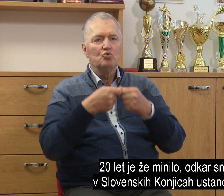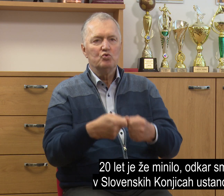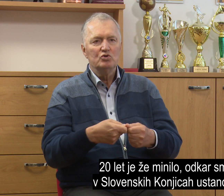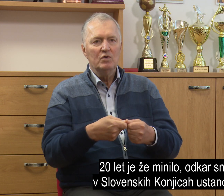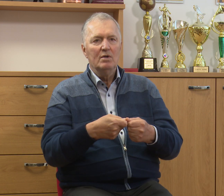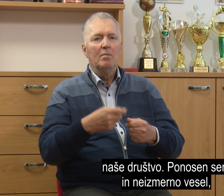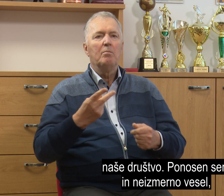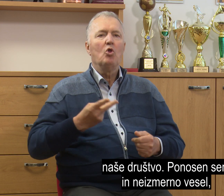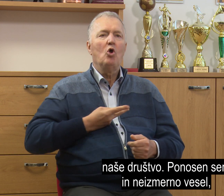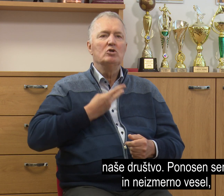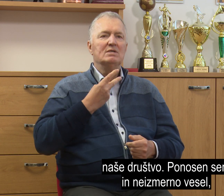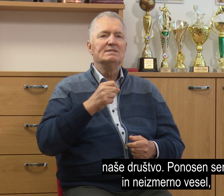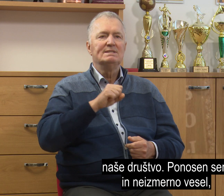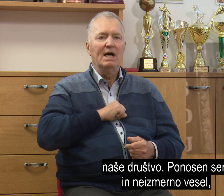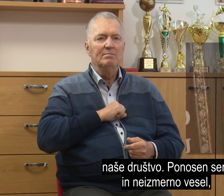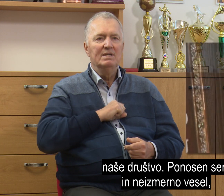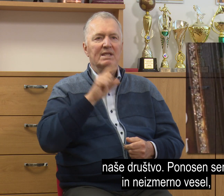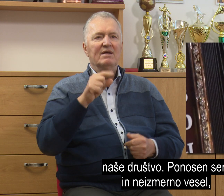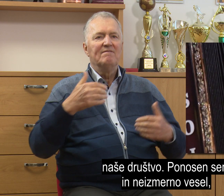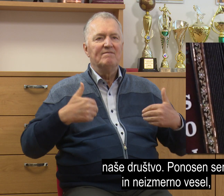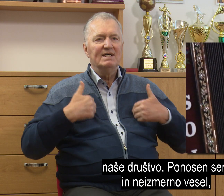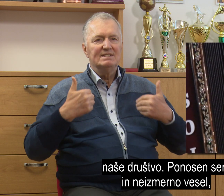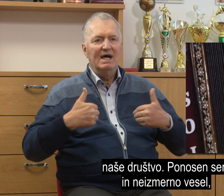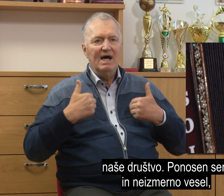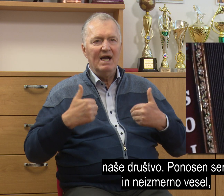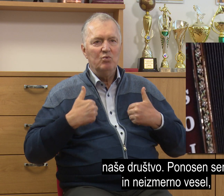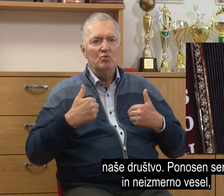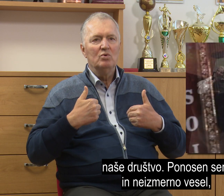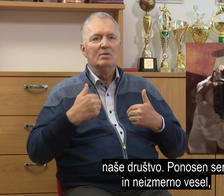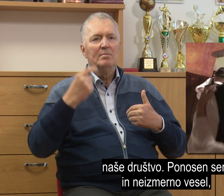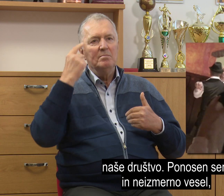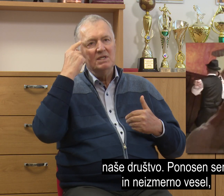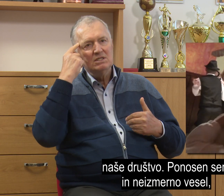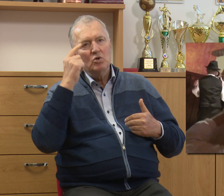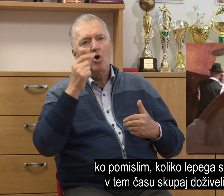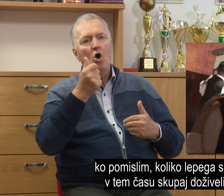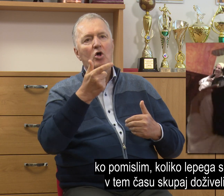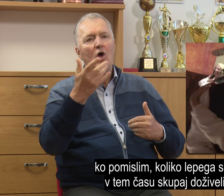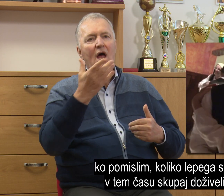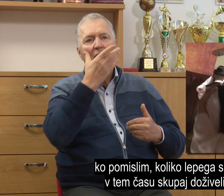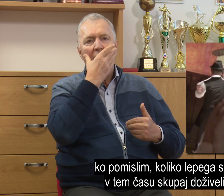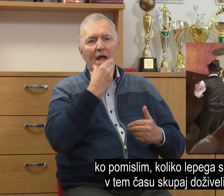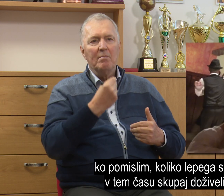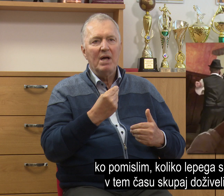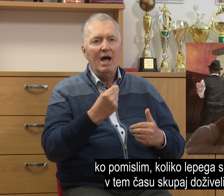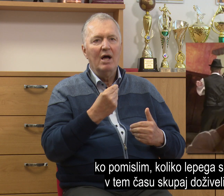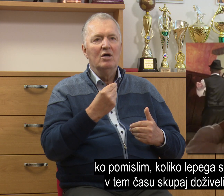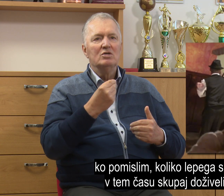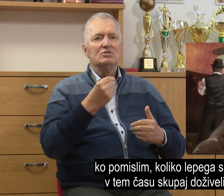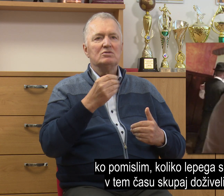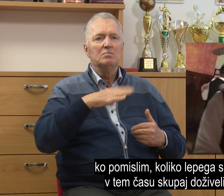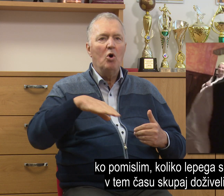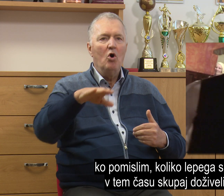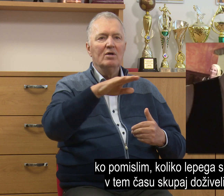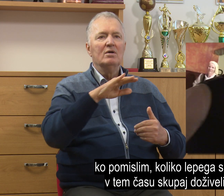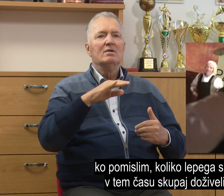društvo. Ponosen sem in neizmerno vesel, ko pomislim, koliko lepega smo v tem času